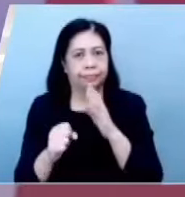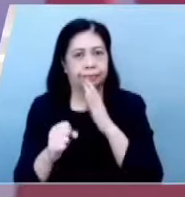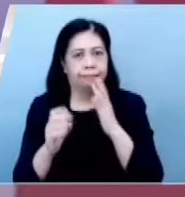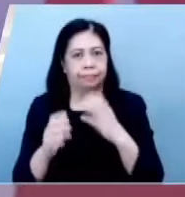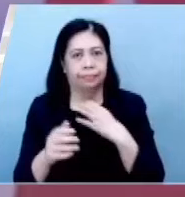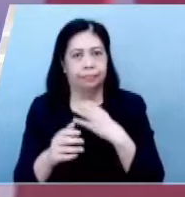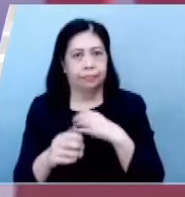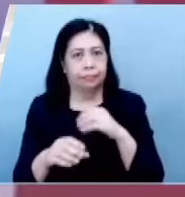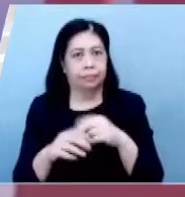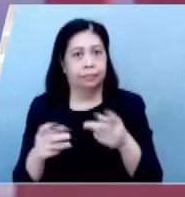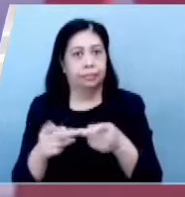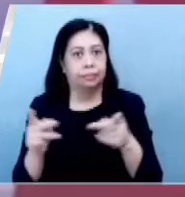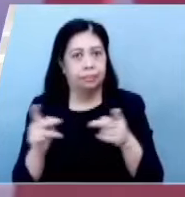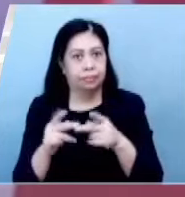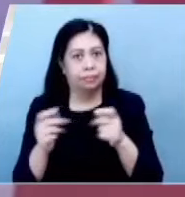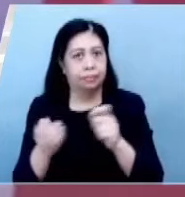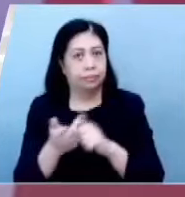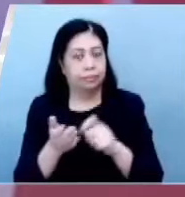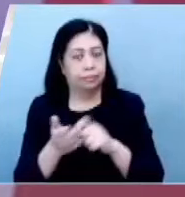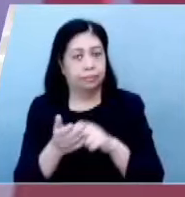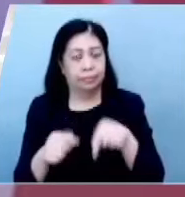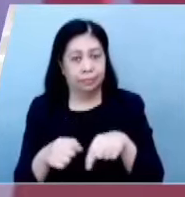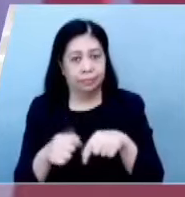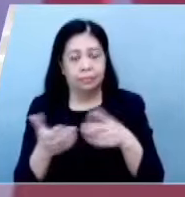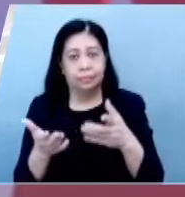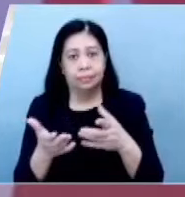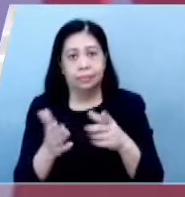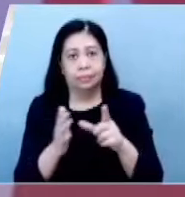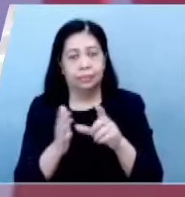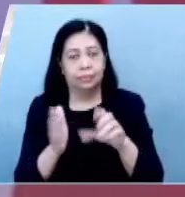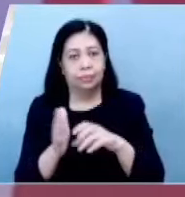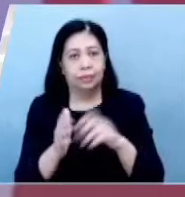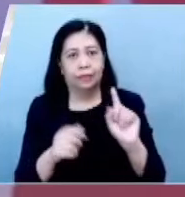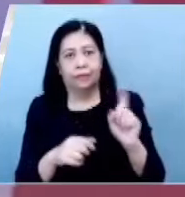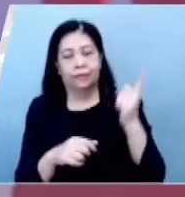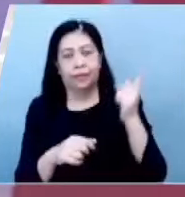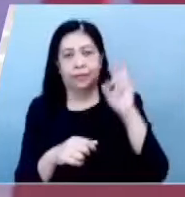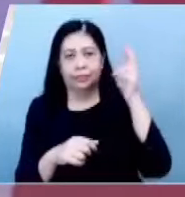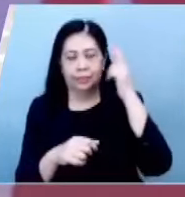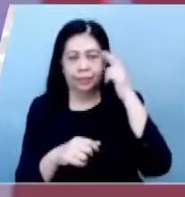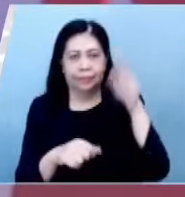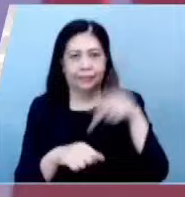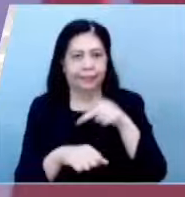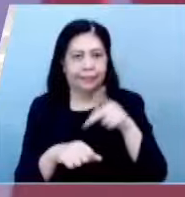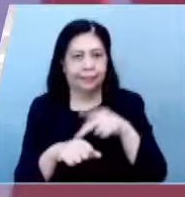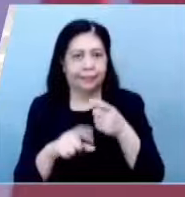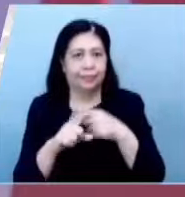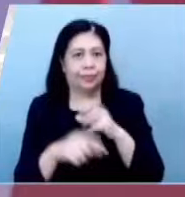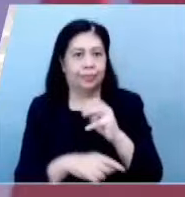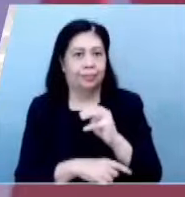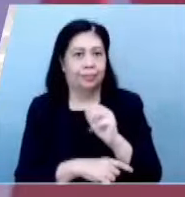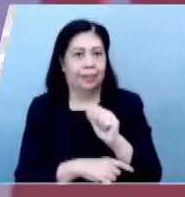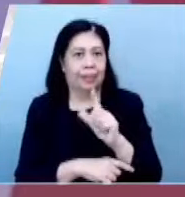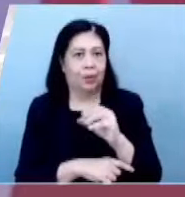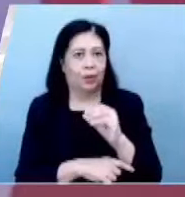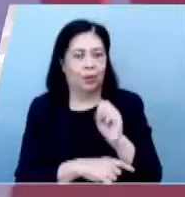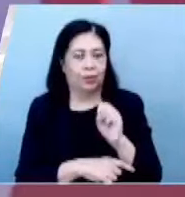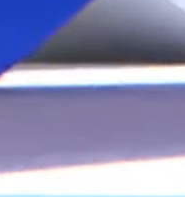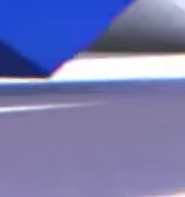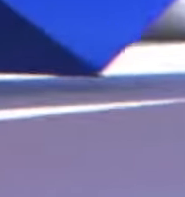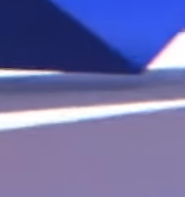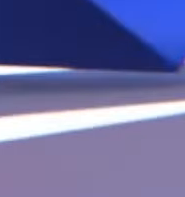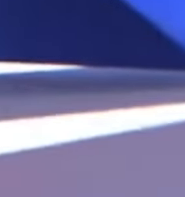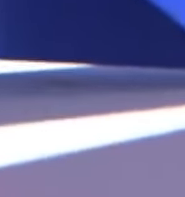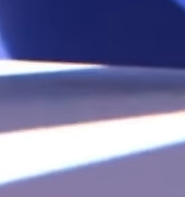lugar kung saan isinulat ang saligang batas ng unang republika ng bansa. At mula sa Malolos, Bulacan, nakatuto si Marie